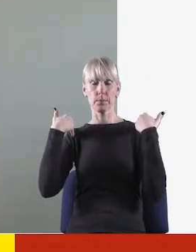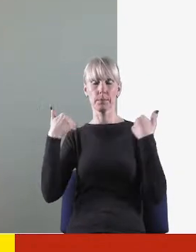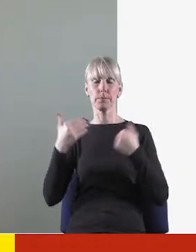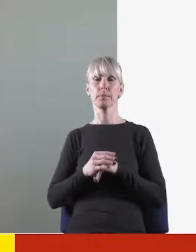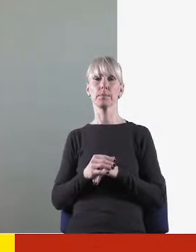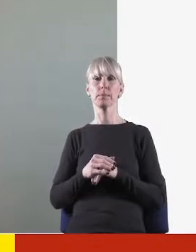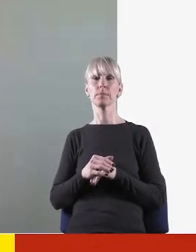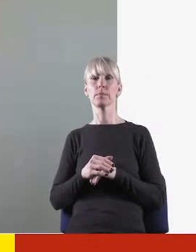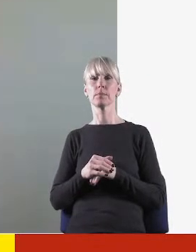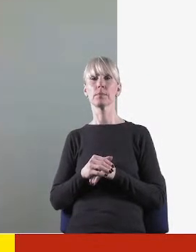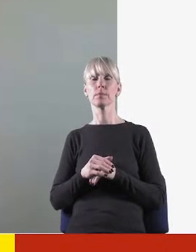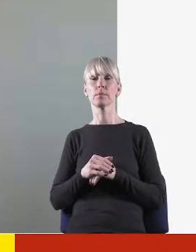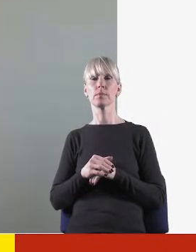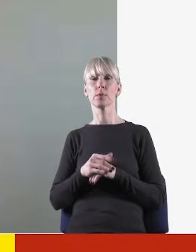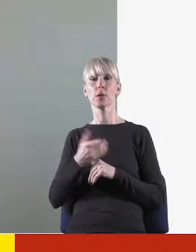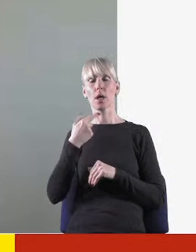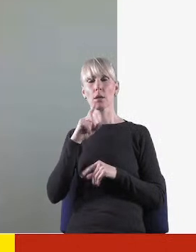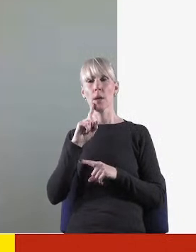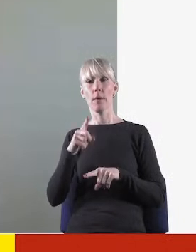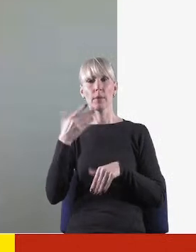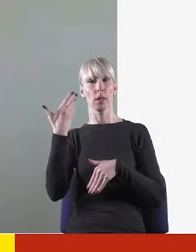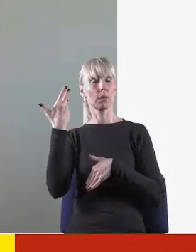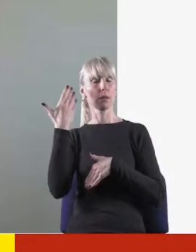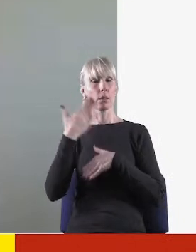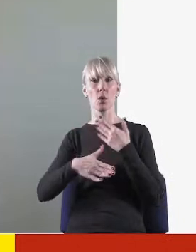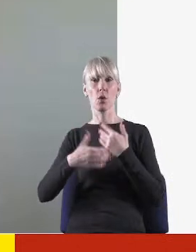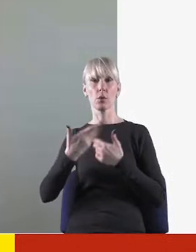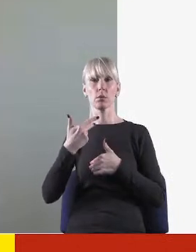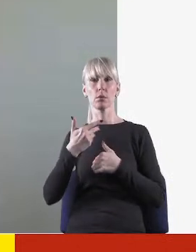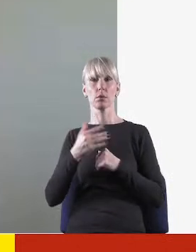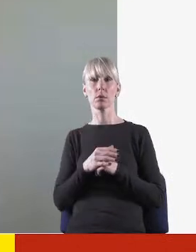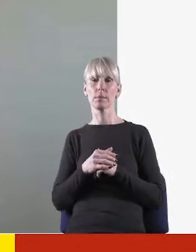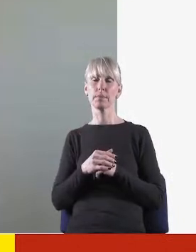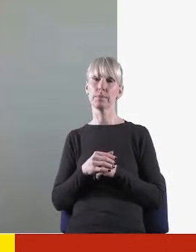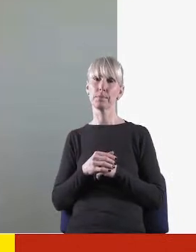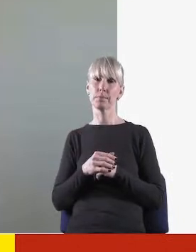które no nie do końca też pewnie